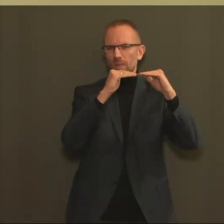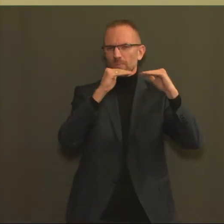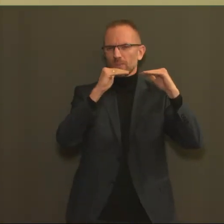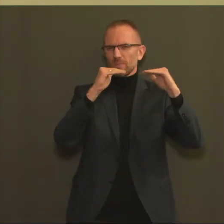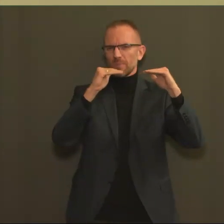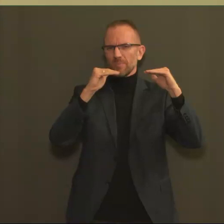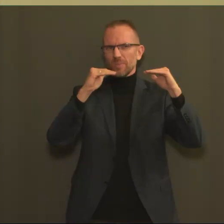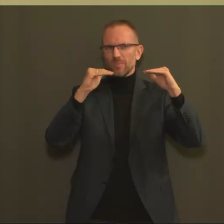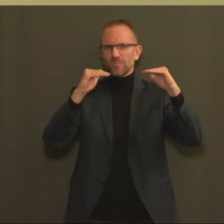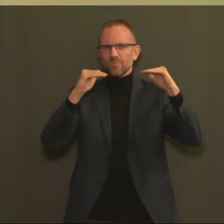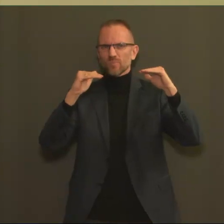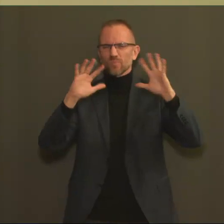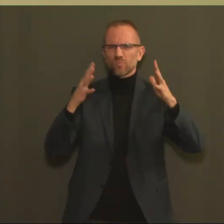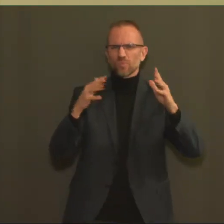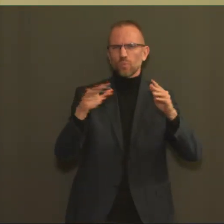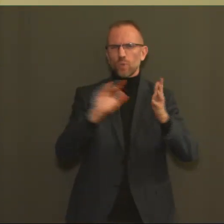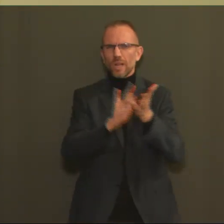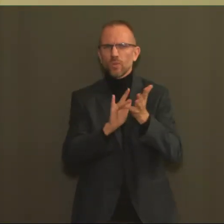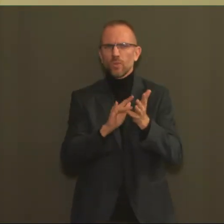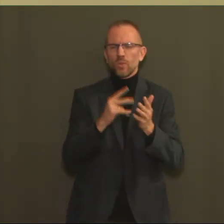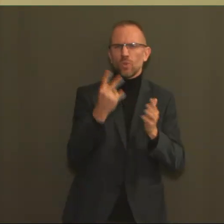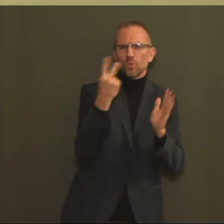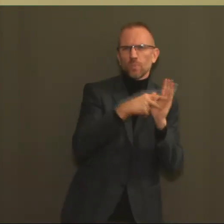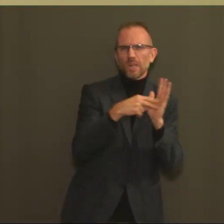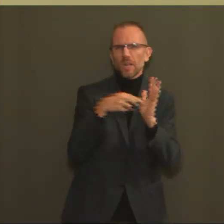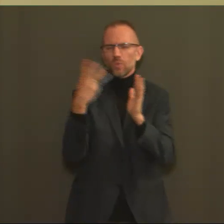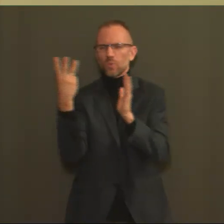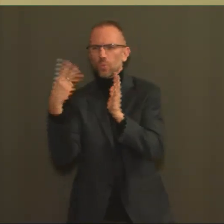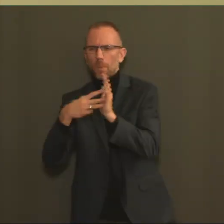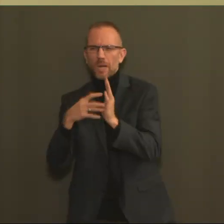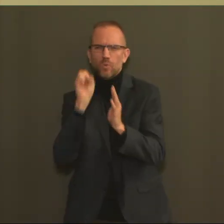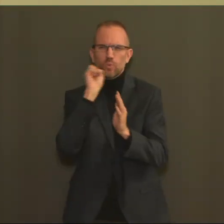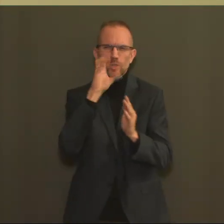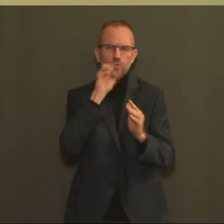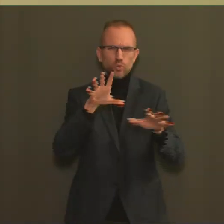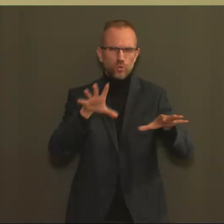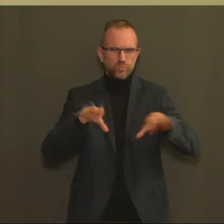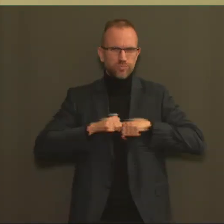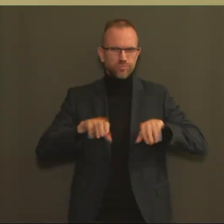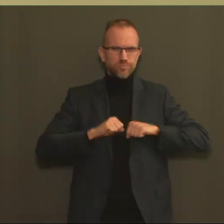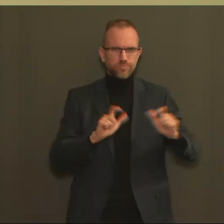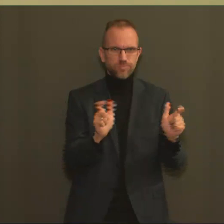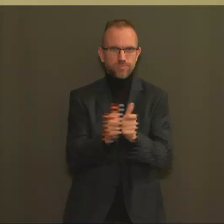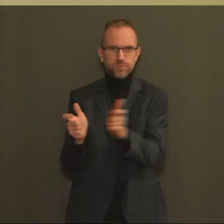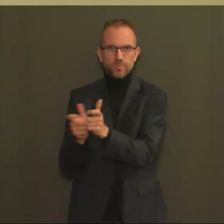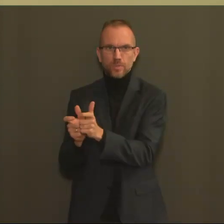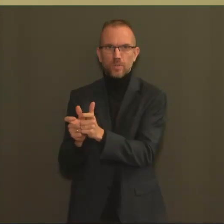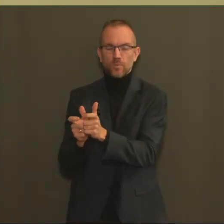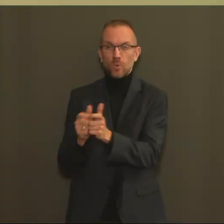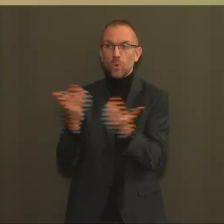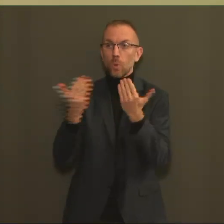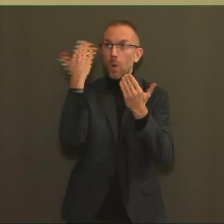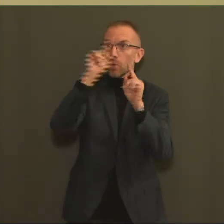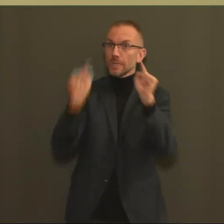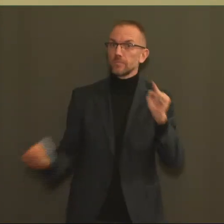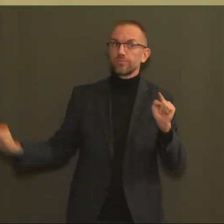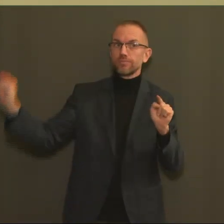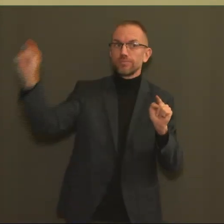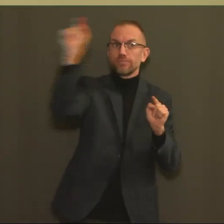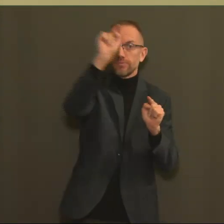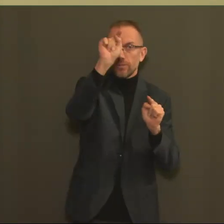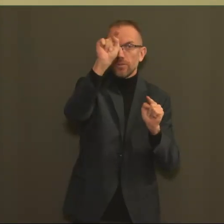en minus want daar vloog sessie fa kunnen zijn voor muziek zal milieu tussen de boeken de brief was naar meer